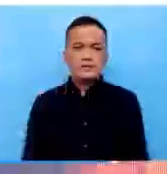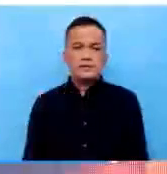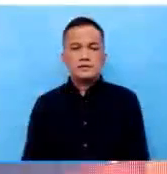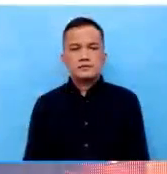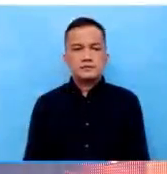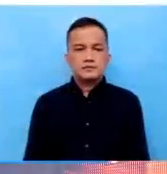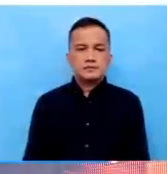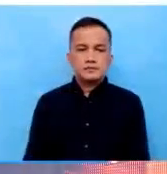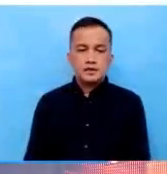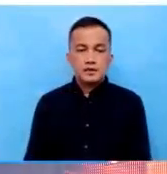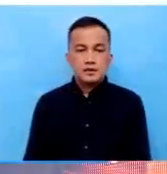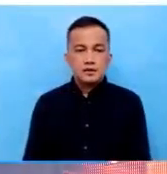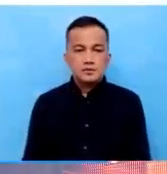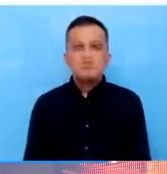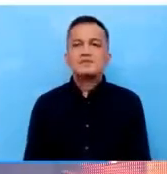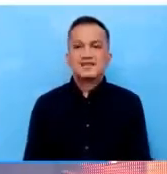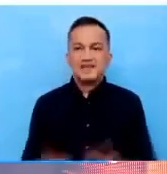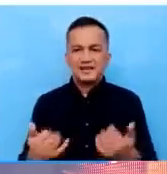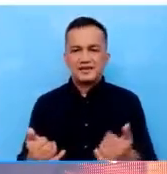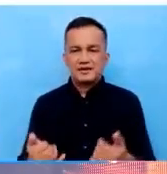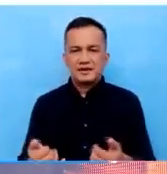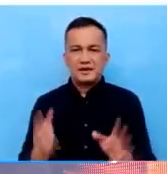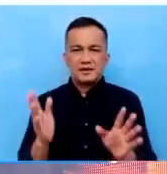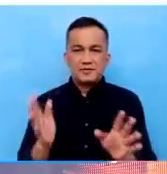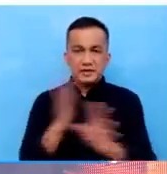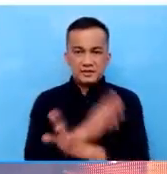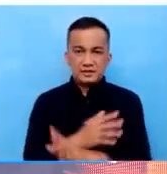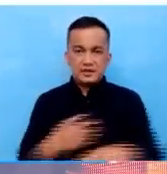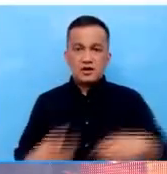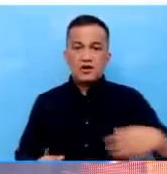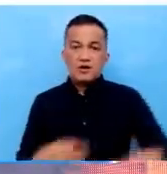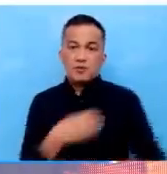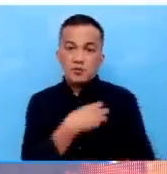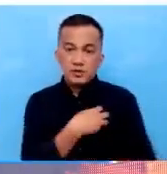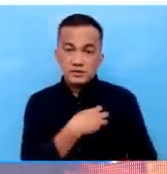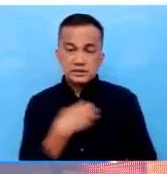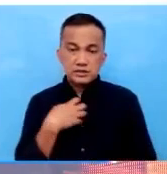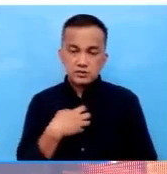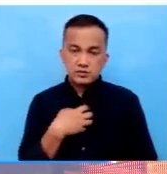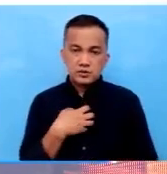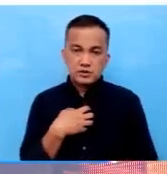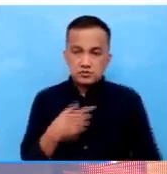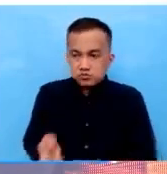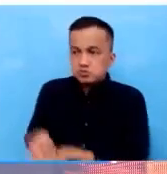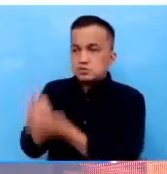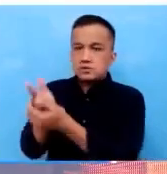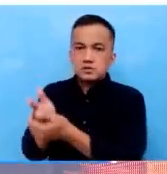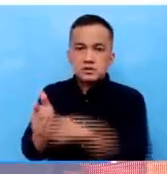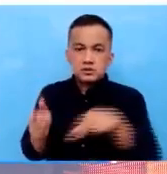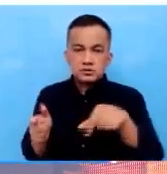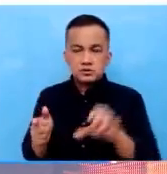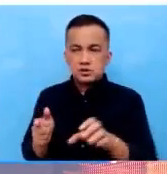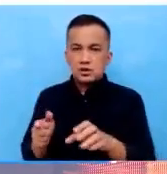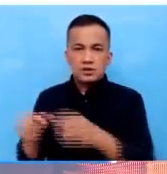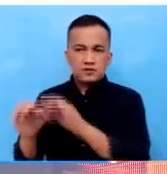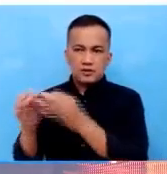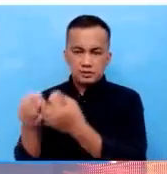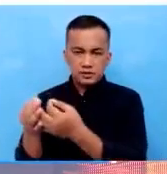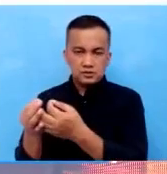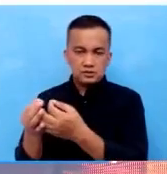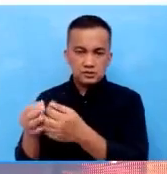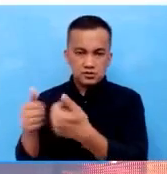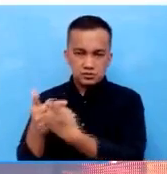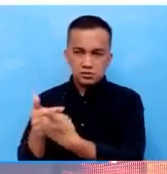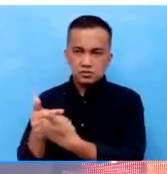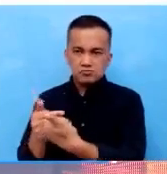Polis naman ang inirereklamo ng panunutok ng baril sa Quezon City. Pinagbantaan daw niya ang pamilya ng kanyang nobya na gusto nang kumalas